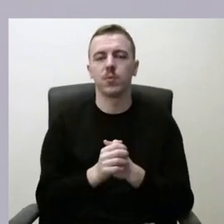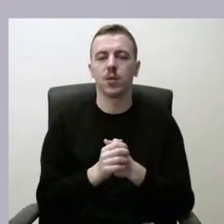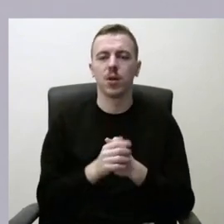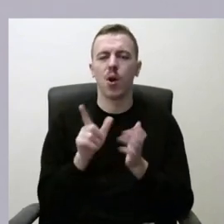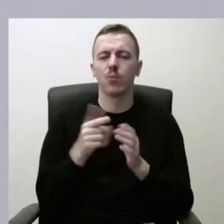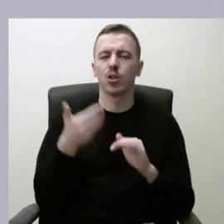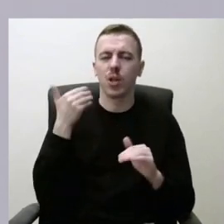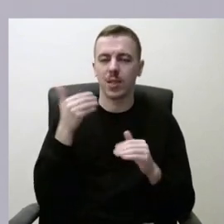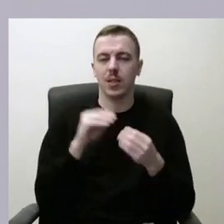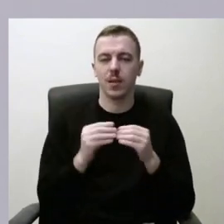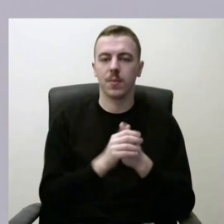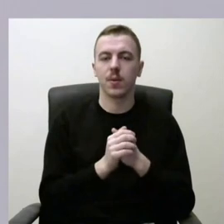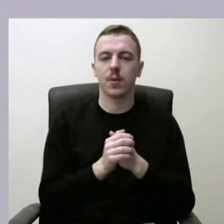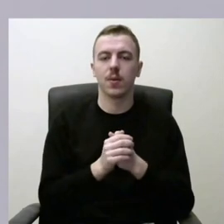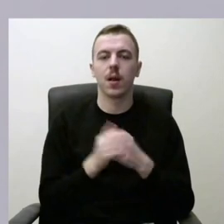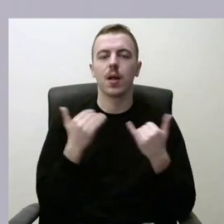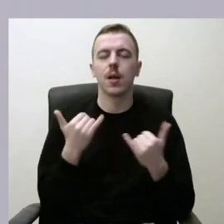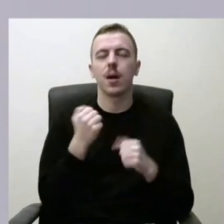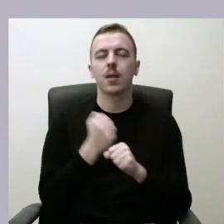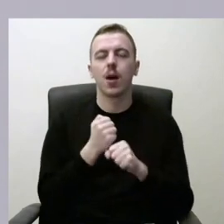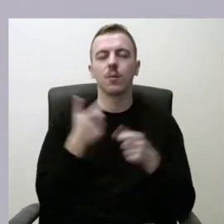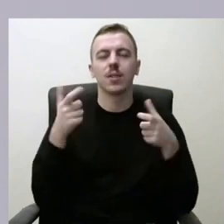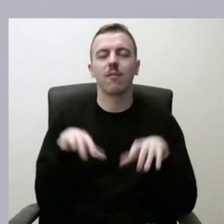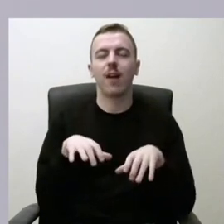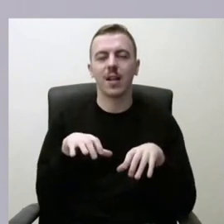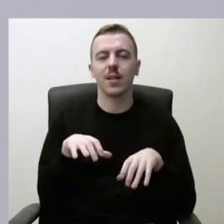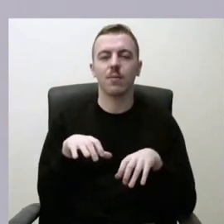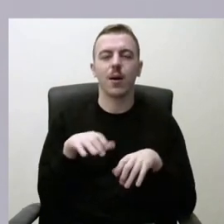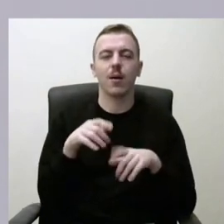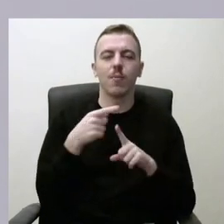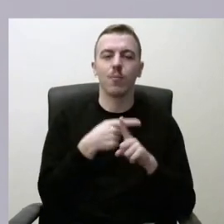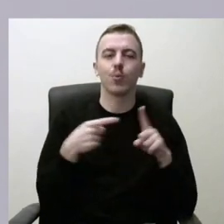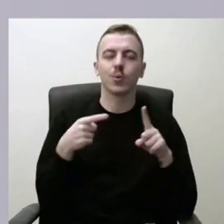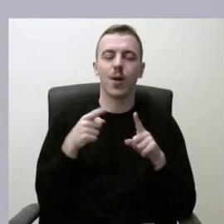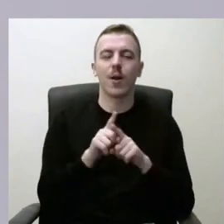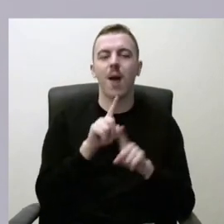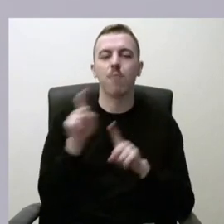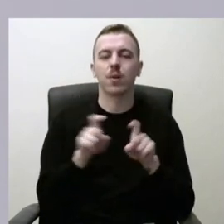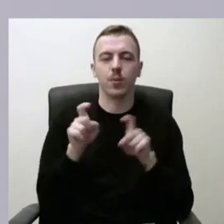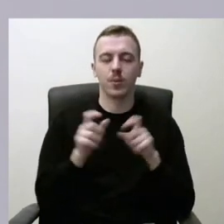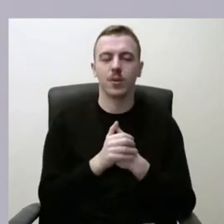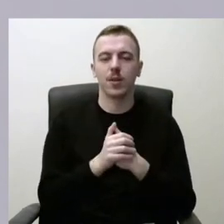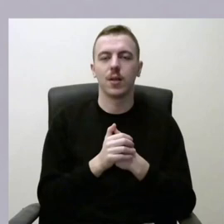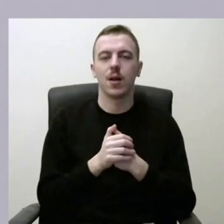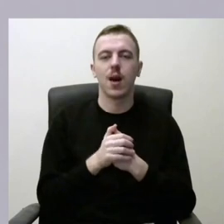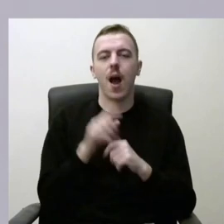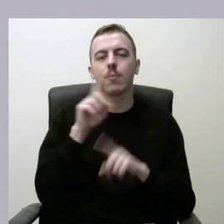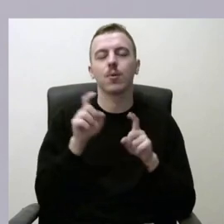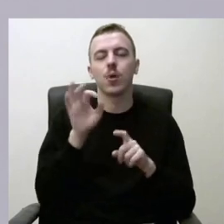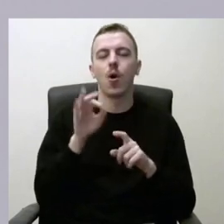Dabar daroma savivaldybė tokia pusiau apklausos. Apklausos apie tai, kiek